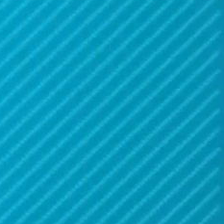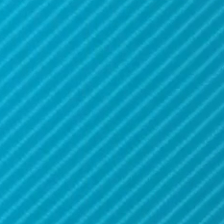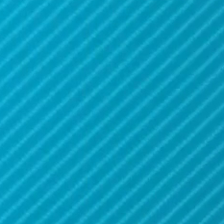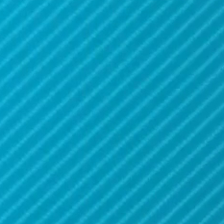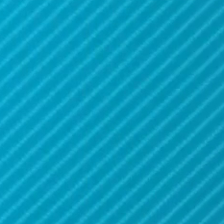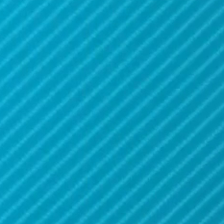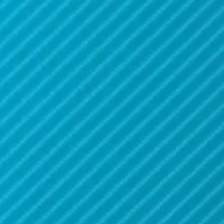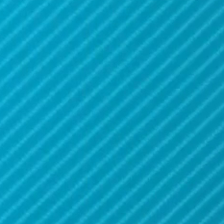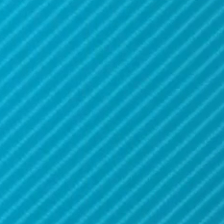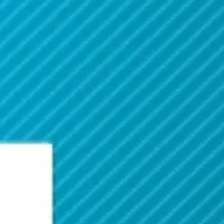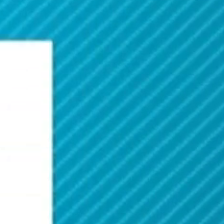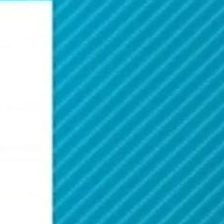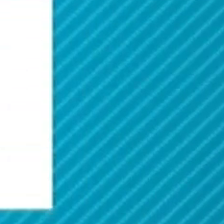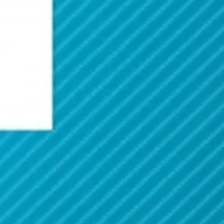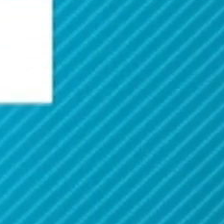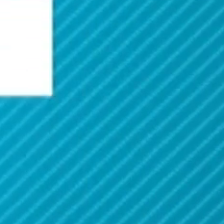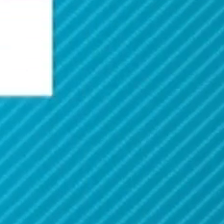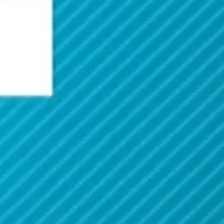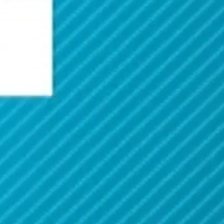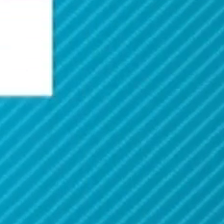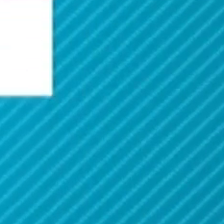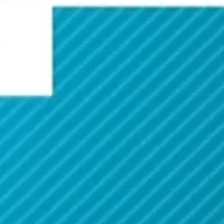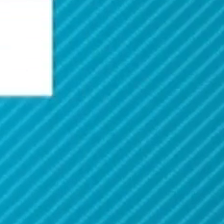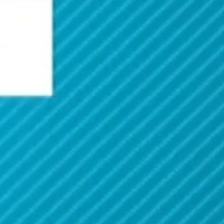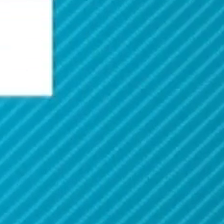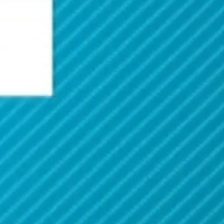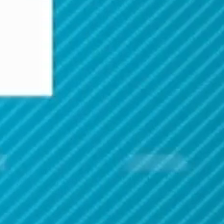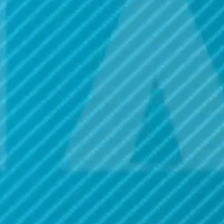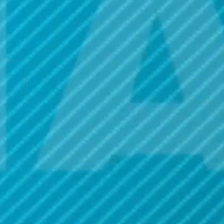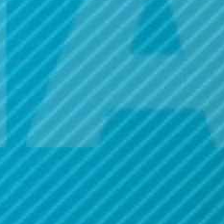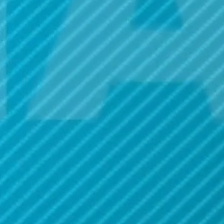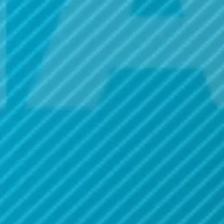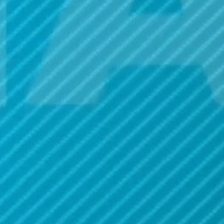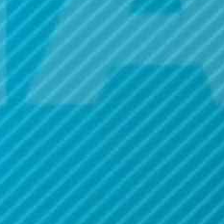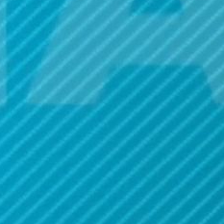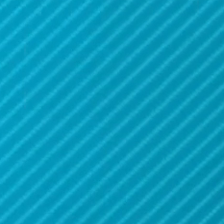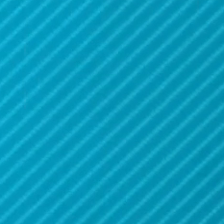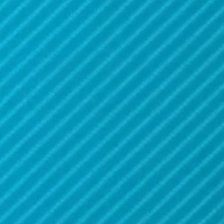yawe urayishakira muri Play Store cyangwa App Store Andikamo RBA